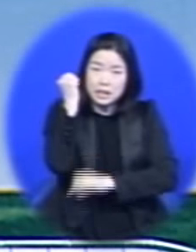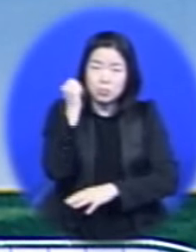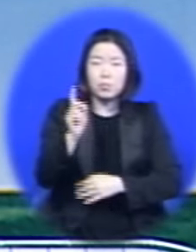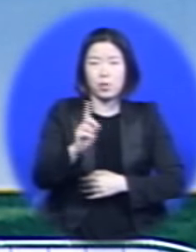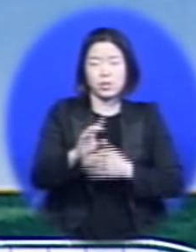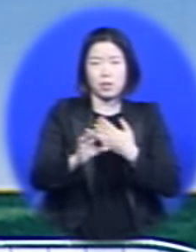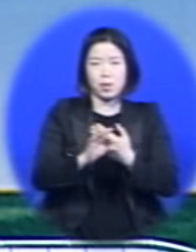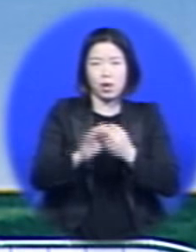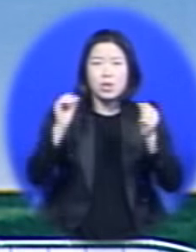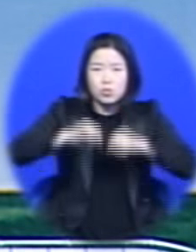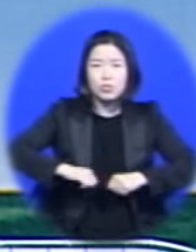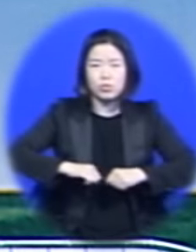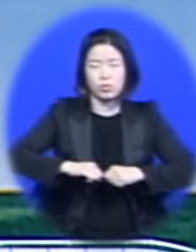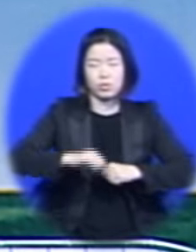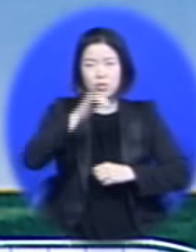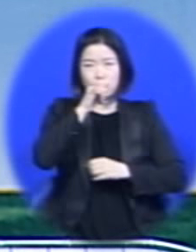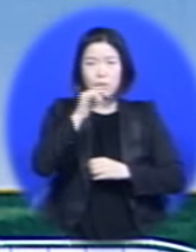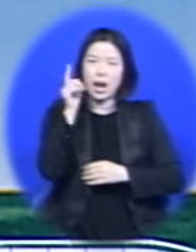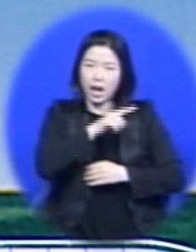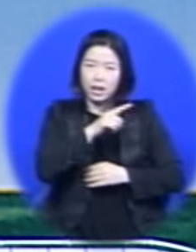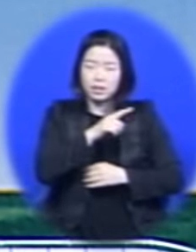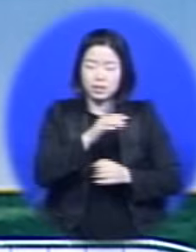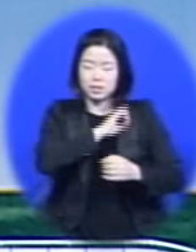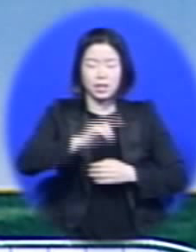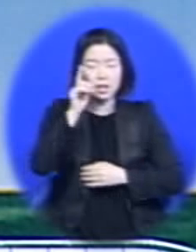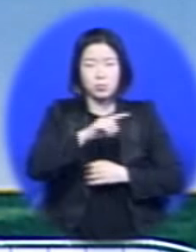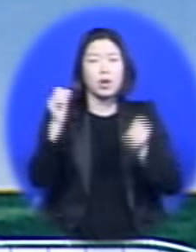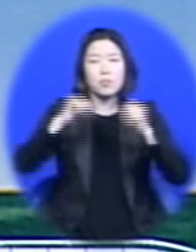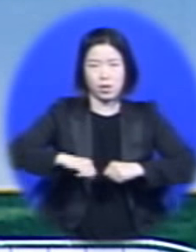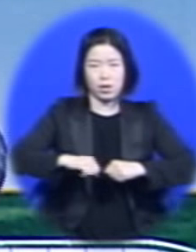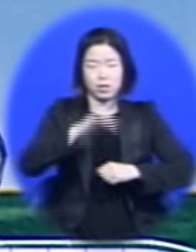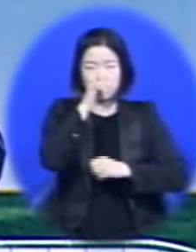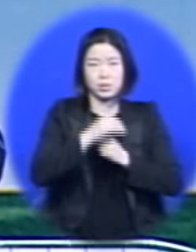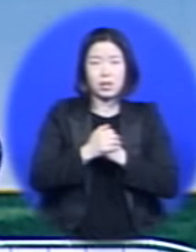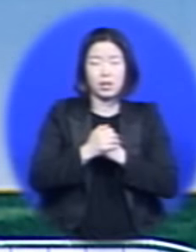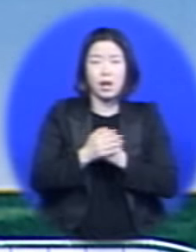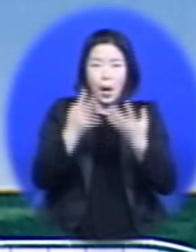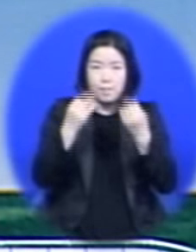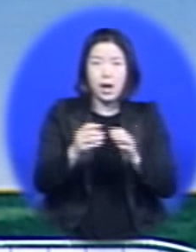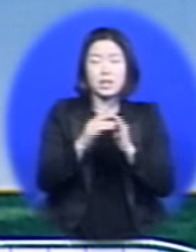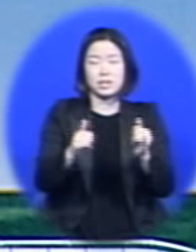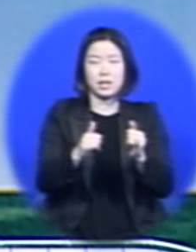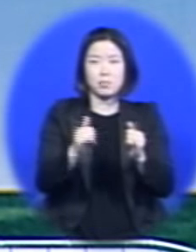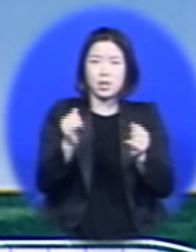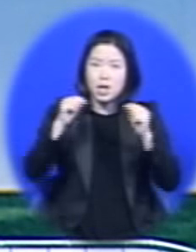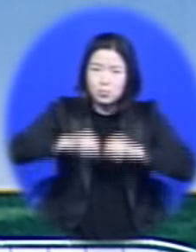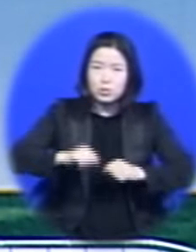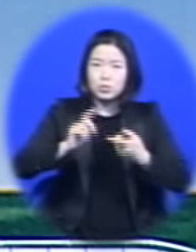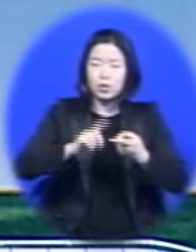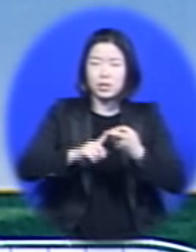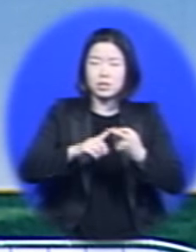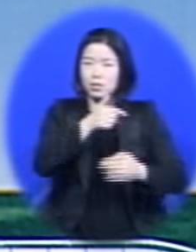가장 악한 죄는 불순종입니다. 그런데 안타깝게도 많은 사람들이 불순종을 그렇게 큰